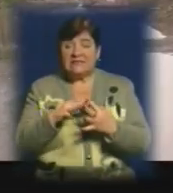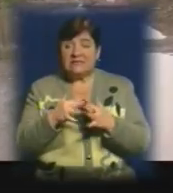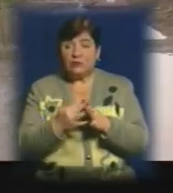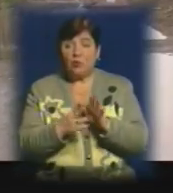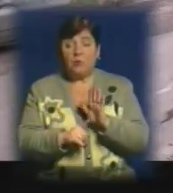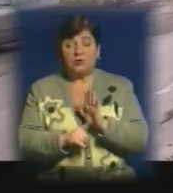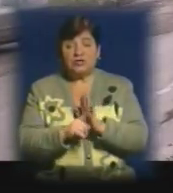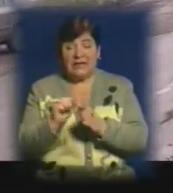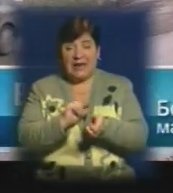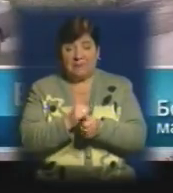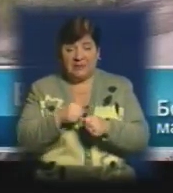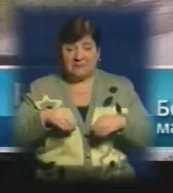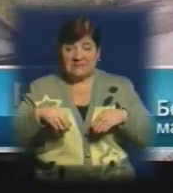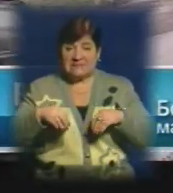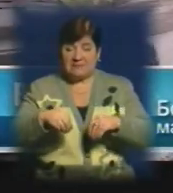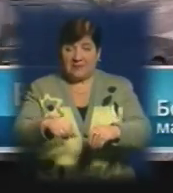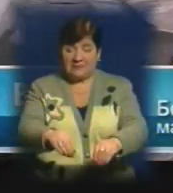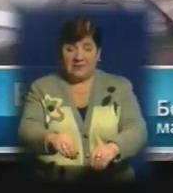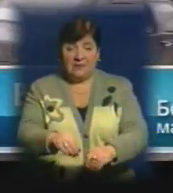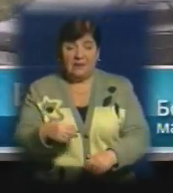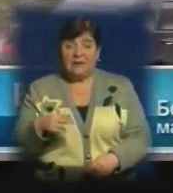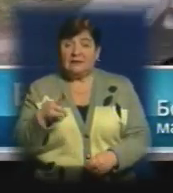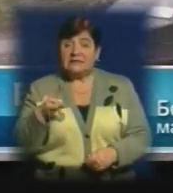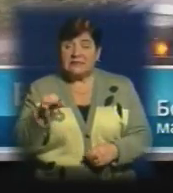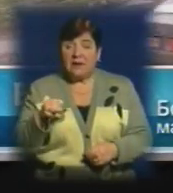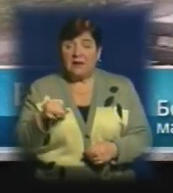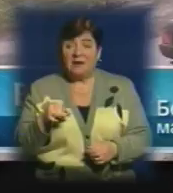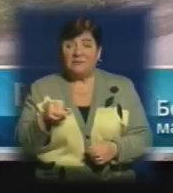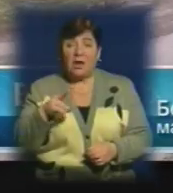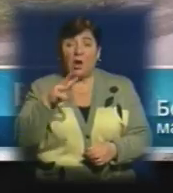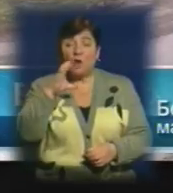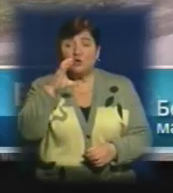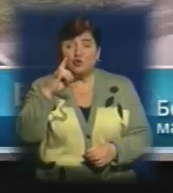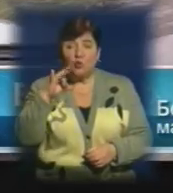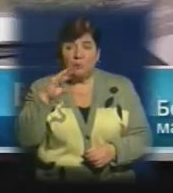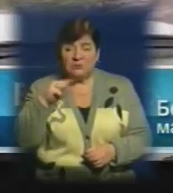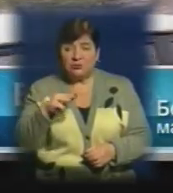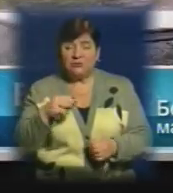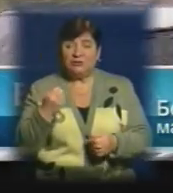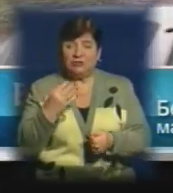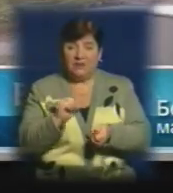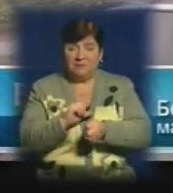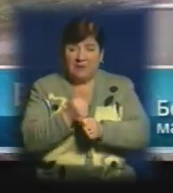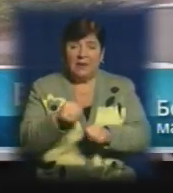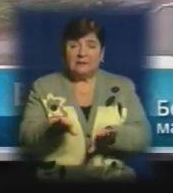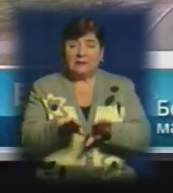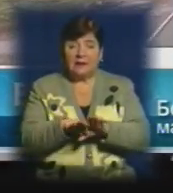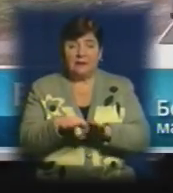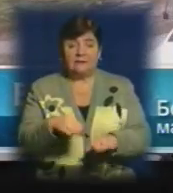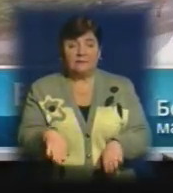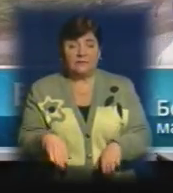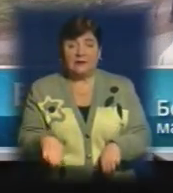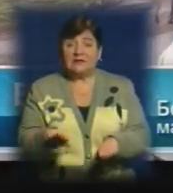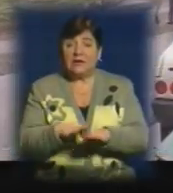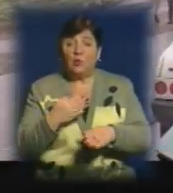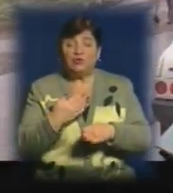засипати щебенем. Це фактично щебенева суміш. Воно мішане з висівкою, клинець, щебень крупний є. Це якраз на такі